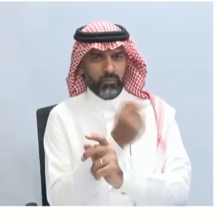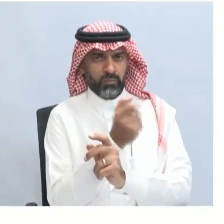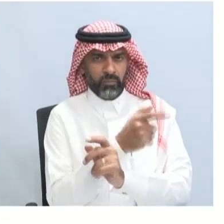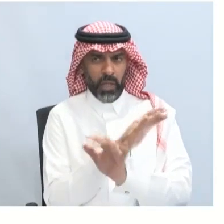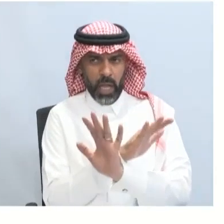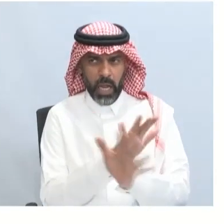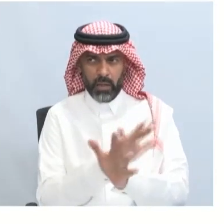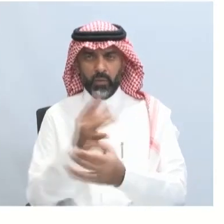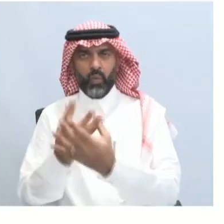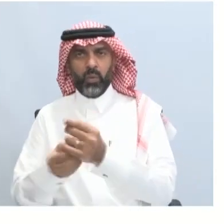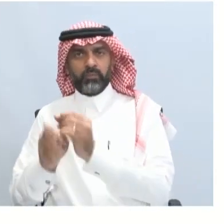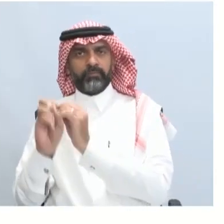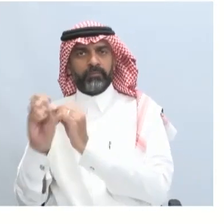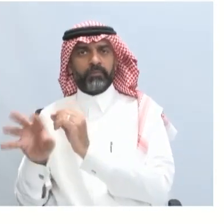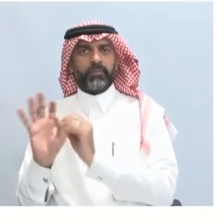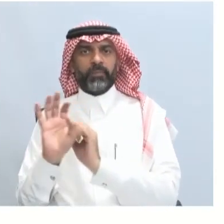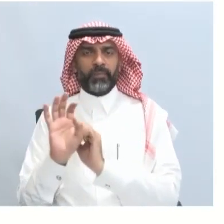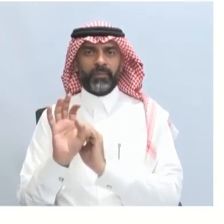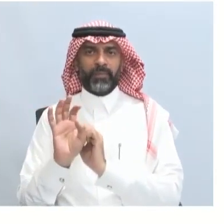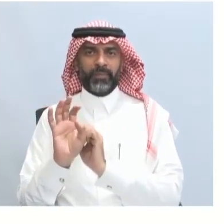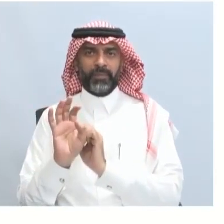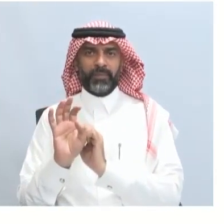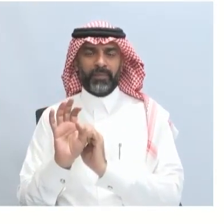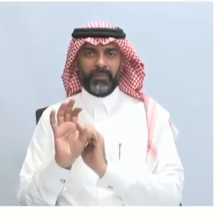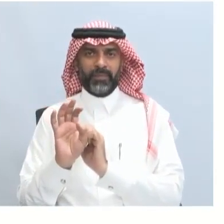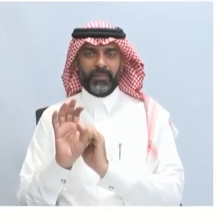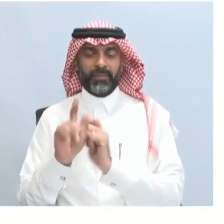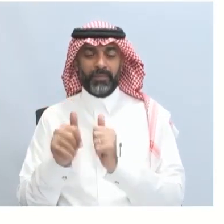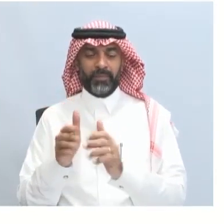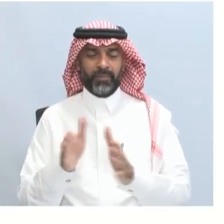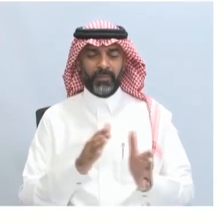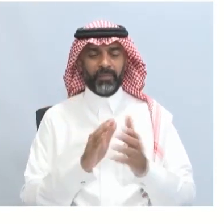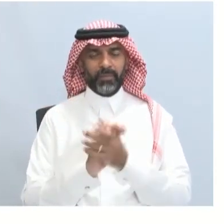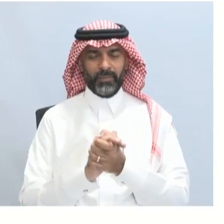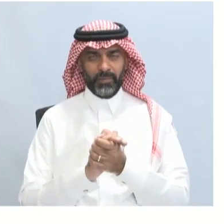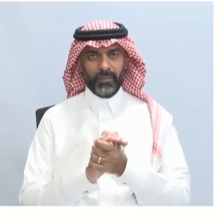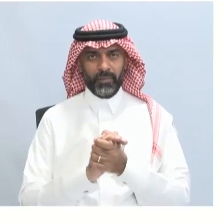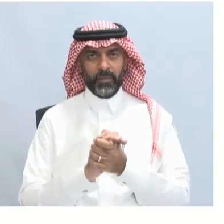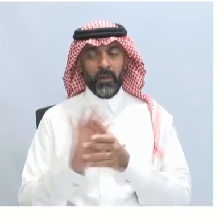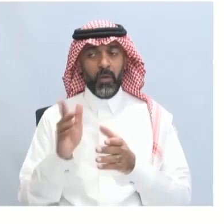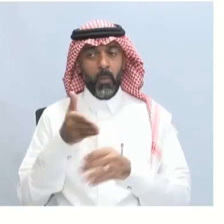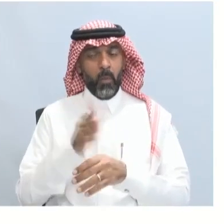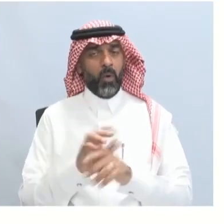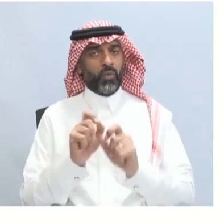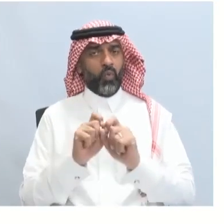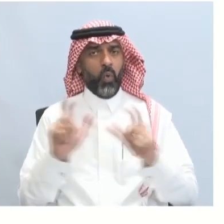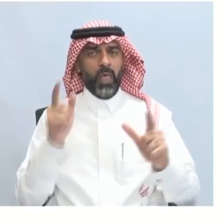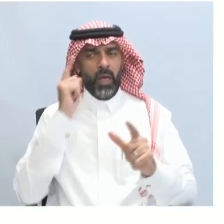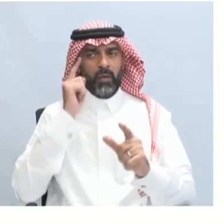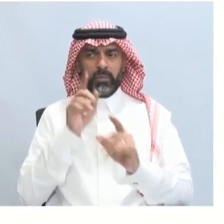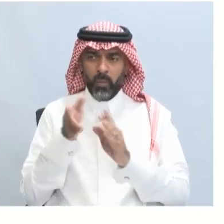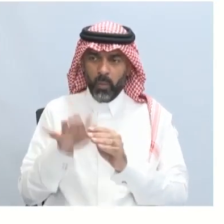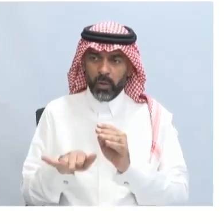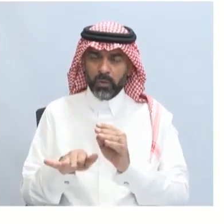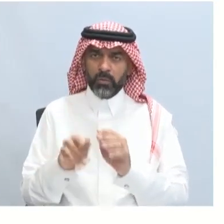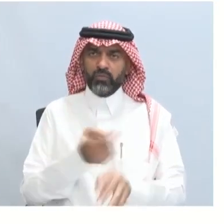التحقق يقينا من الموت وايضا تثبت واقعه الموت كما هو الحال في واقعه الميلاد باي وسيله من وسائل الاثبات